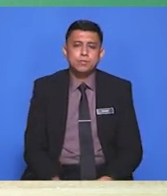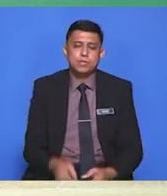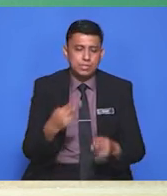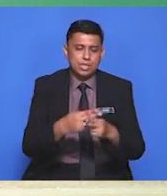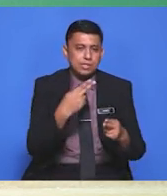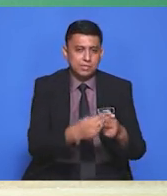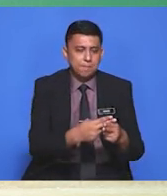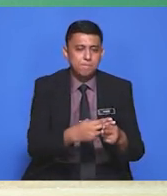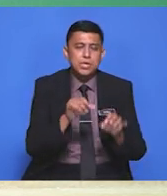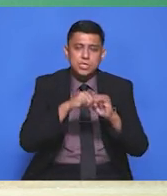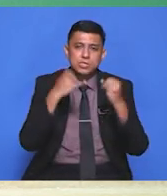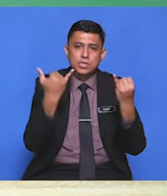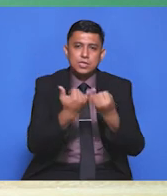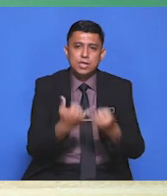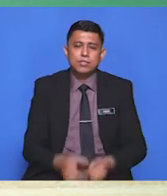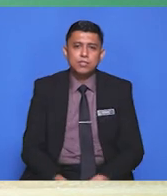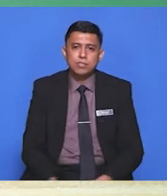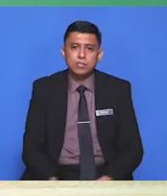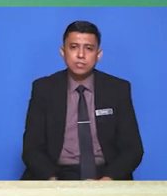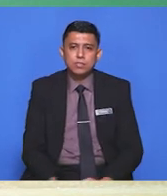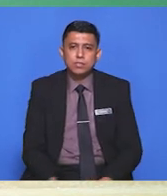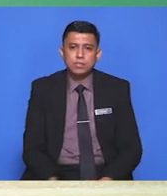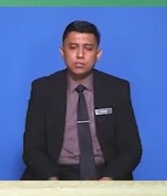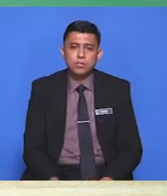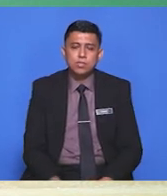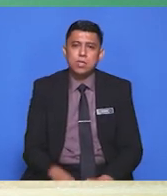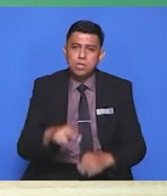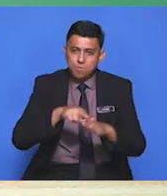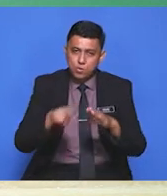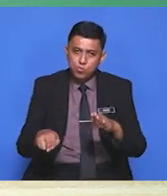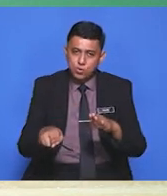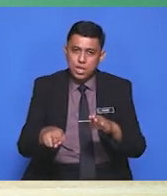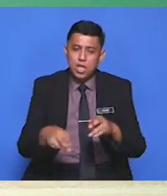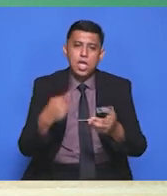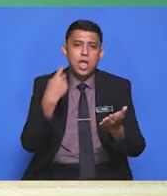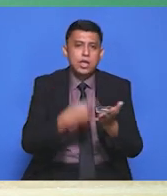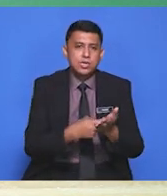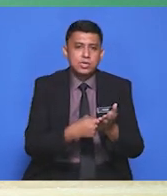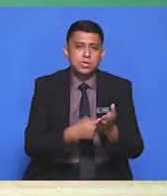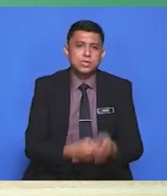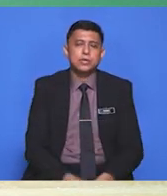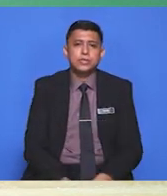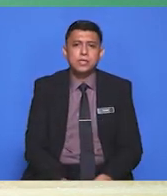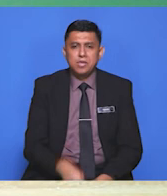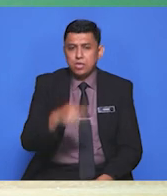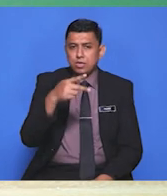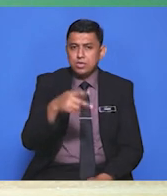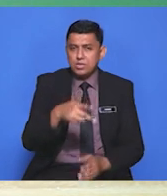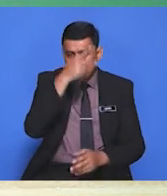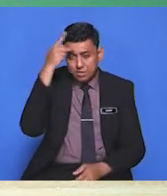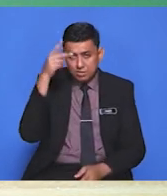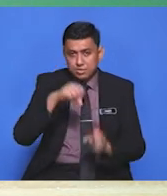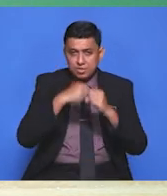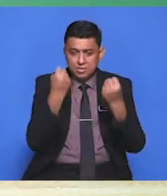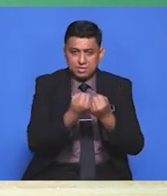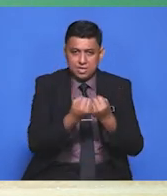nama syarikat. Okey, contohnya syarikat telekomunikasi menurunkan harga pakejnya sekiranya pesaing telah